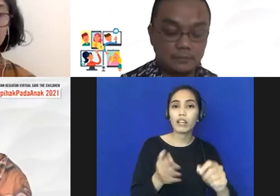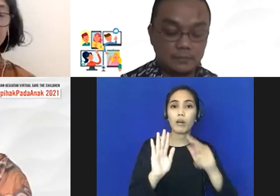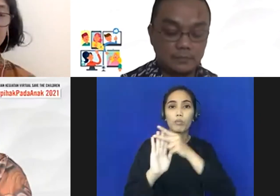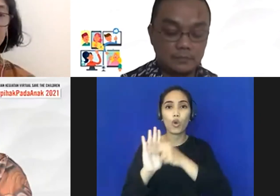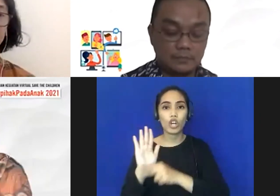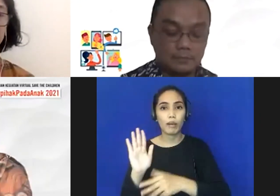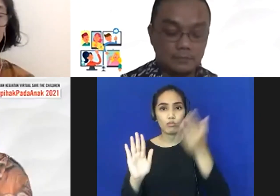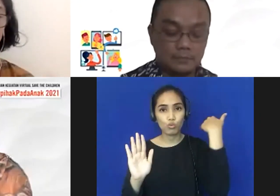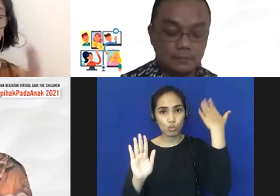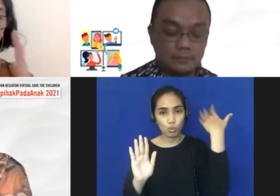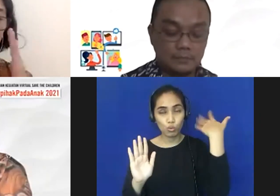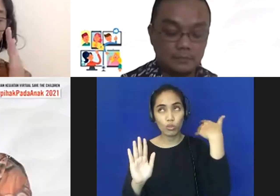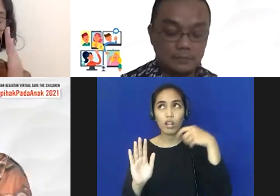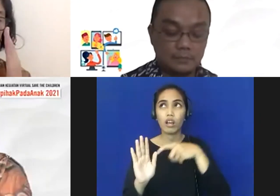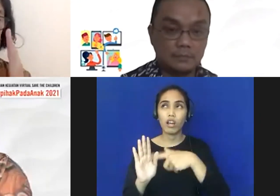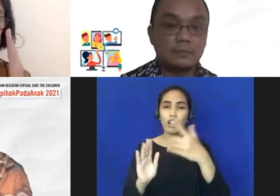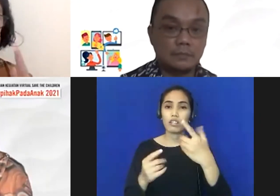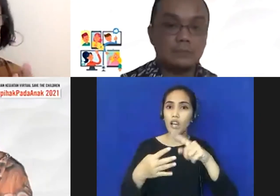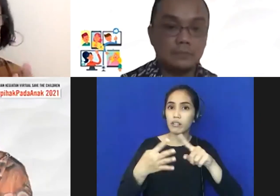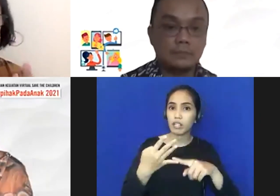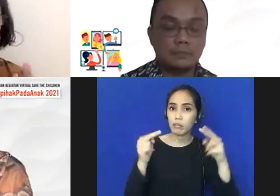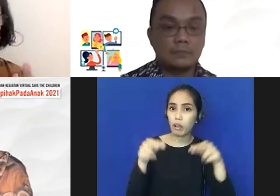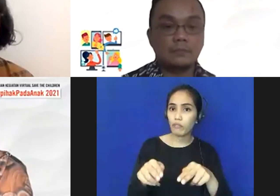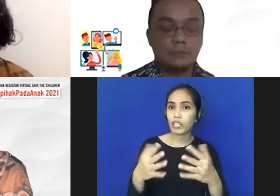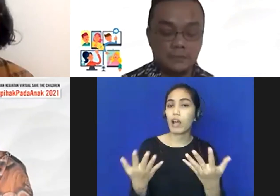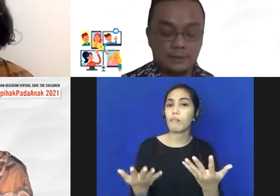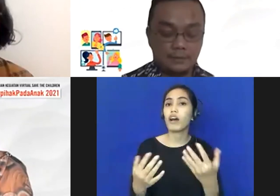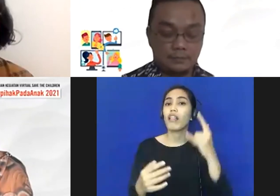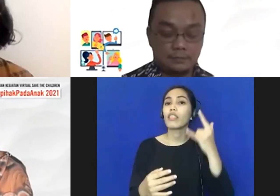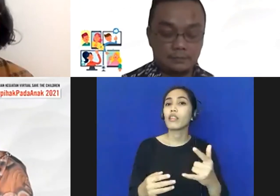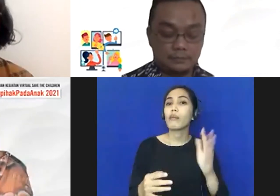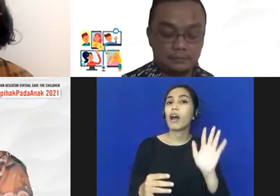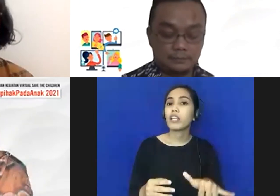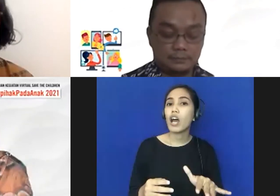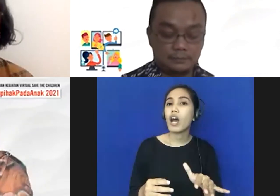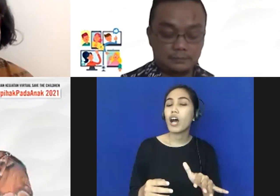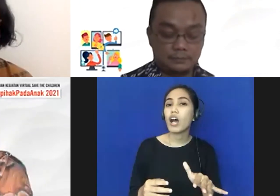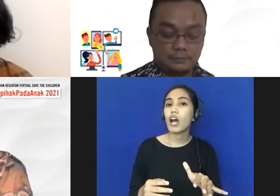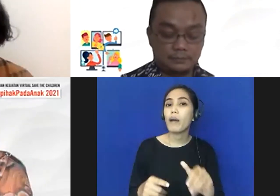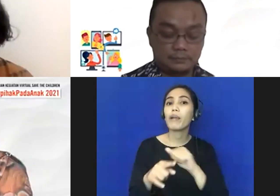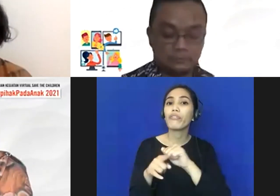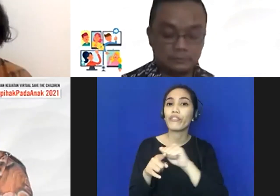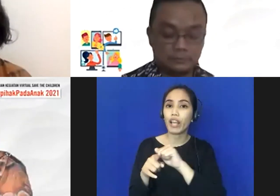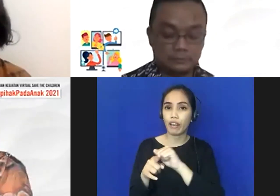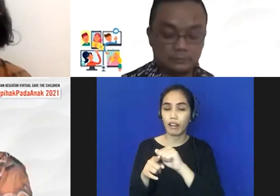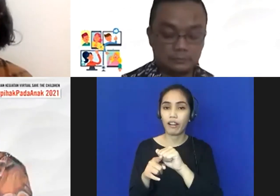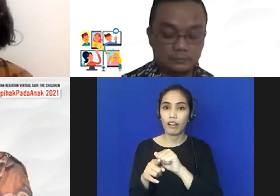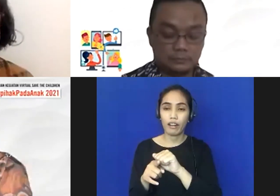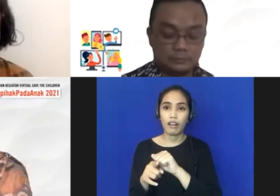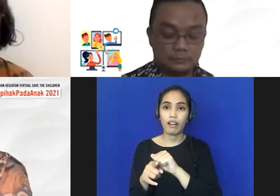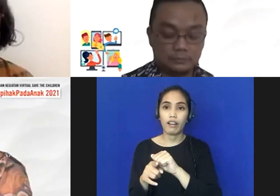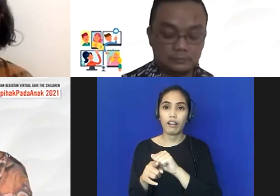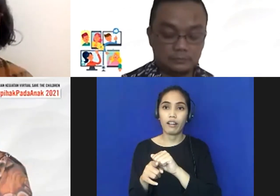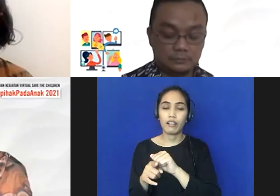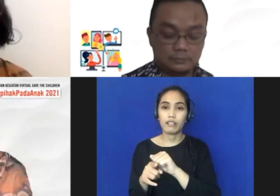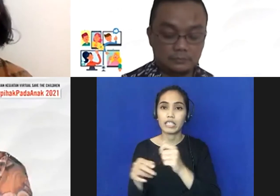Mas Bram ya, mungkin ini beberapa hal yang perlu diperhatikan. Tetap ada perlu pelatihan gitu ya. Ada pelatihan yang